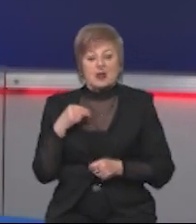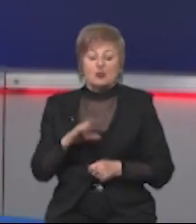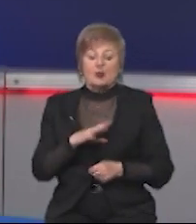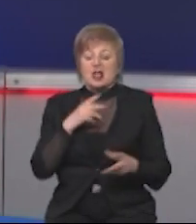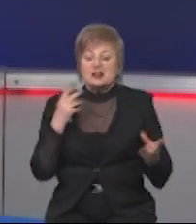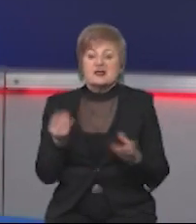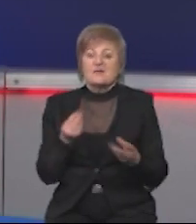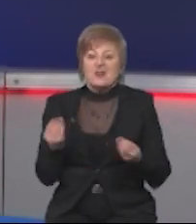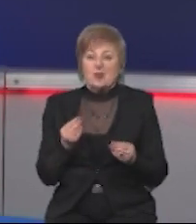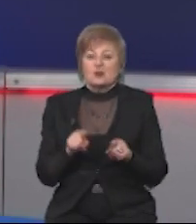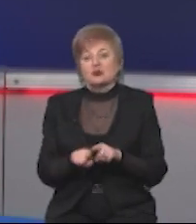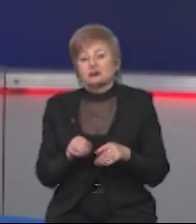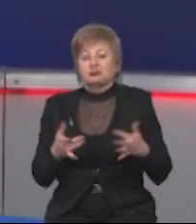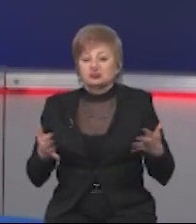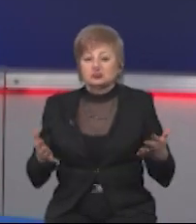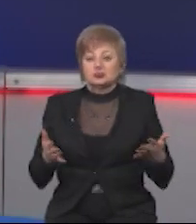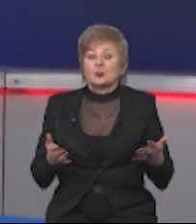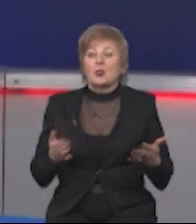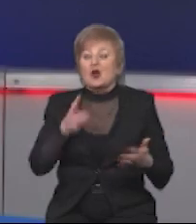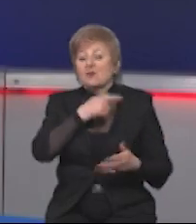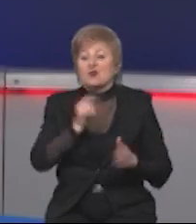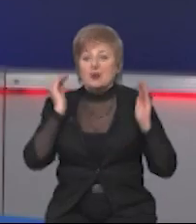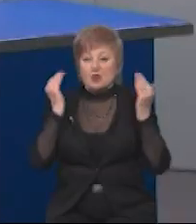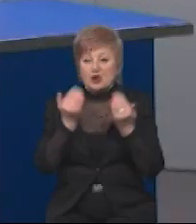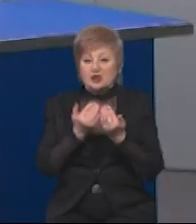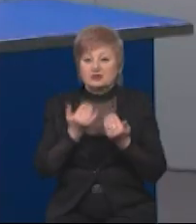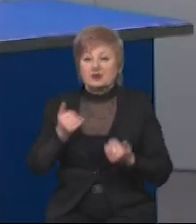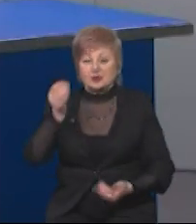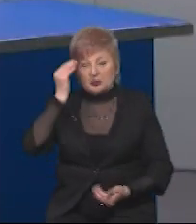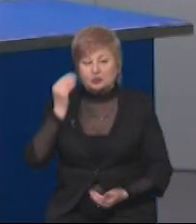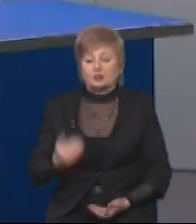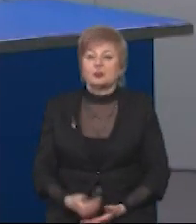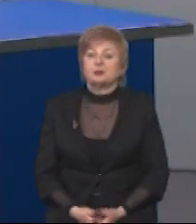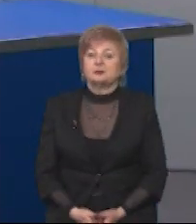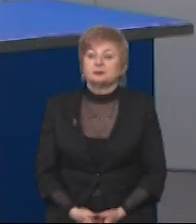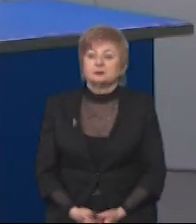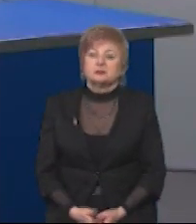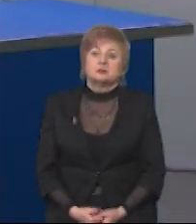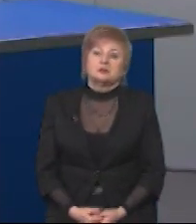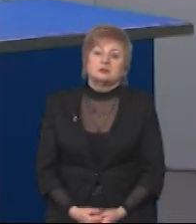свіжими сезонними овочами навіть під час карантину. Давайте послухаємо думку Андрія Чорного.